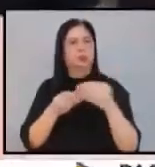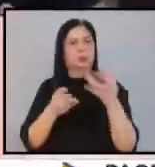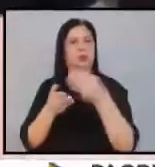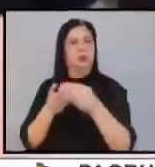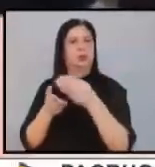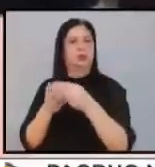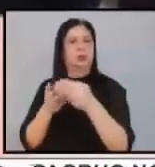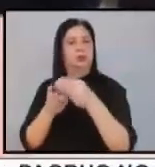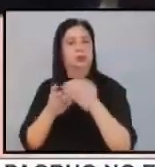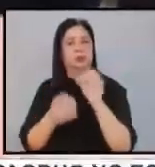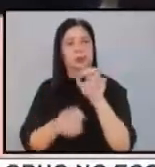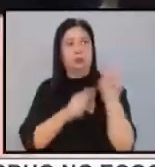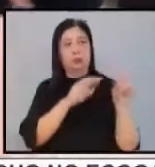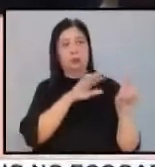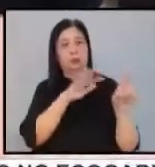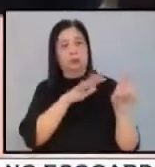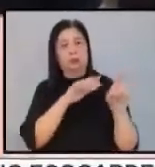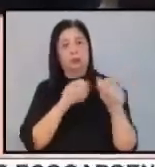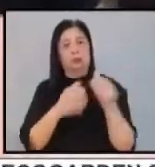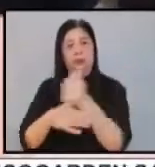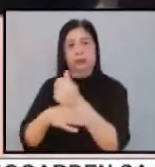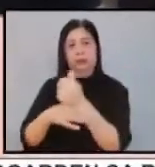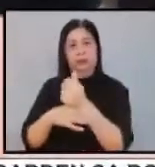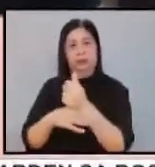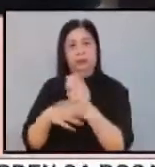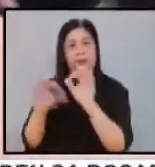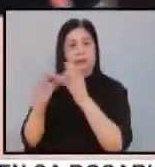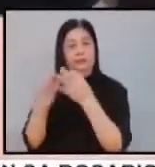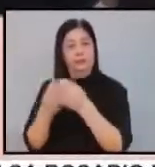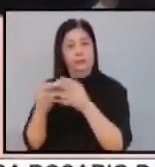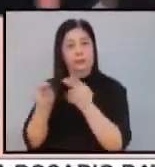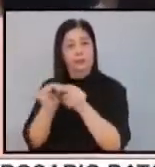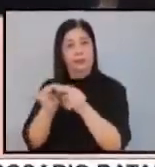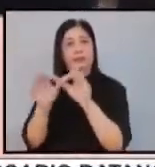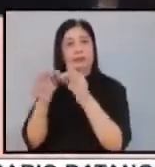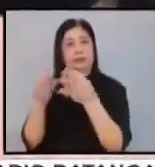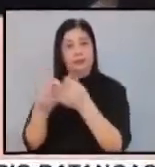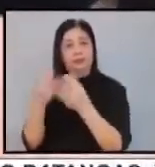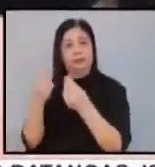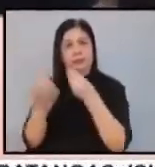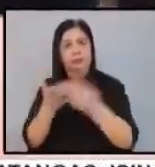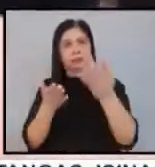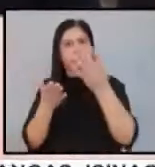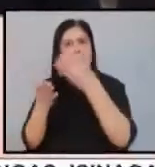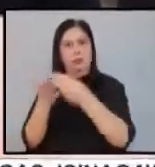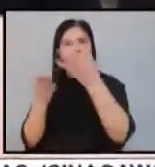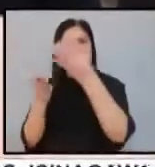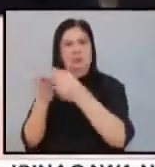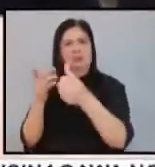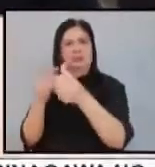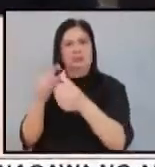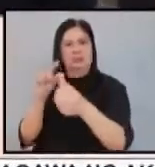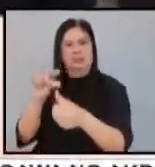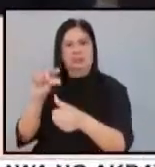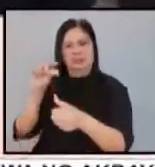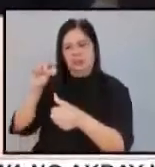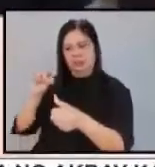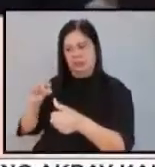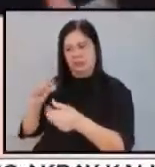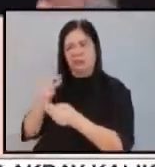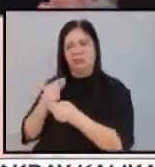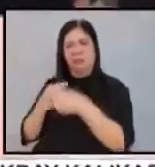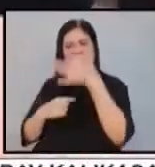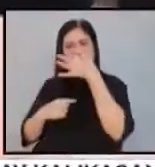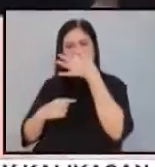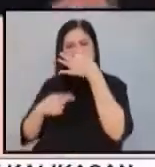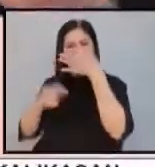you look at the average families, ang ginagawa nila, they spend first and then after they save what is left.